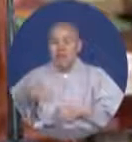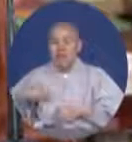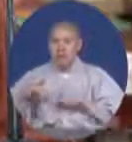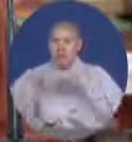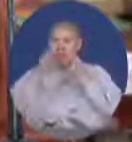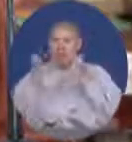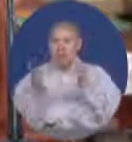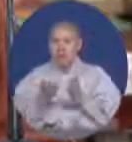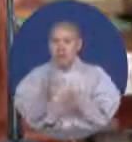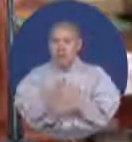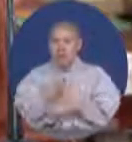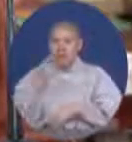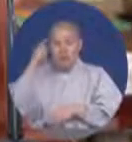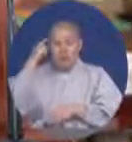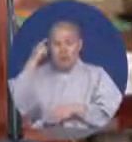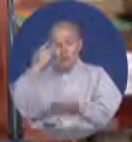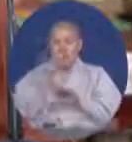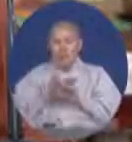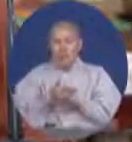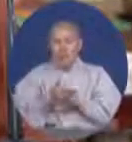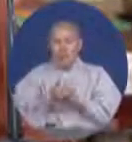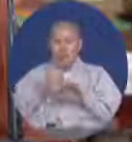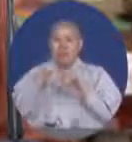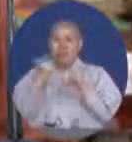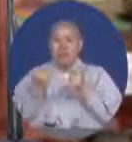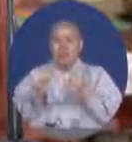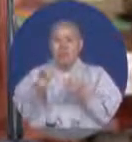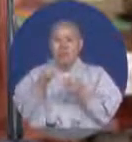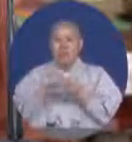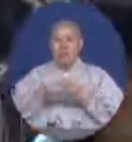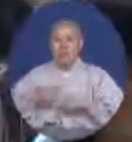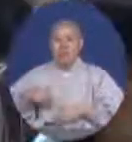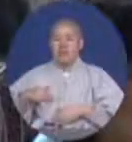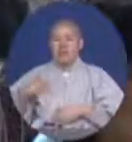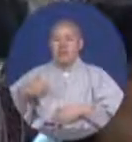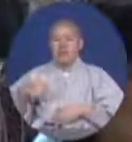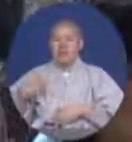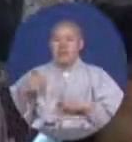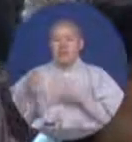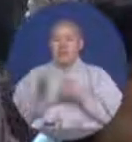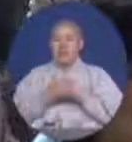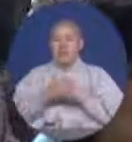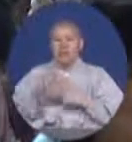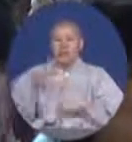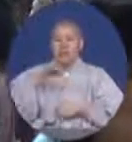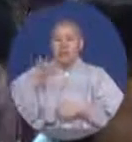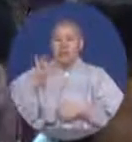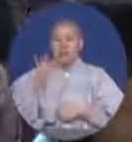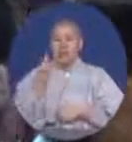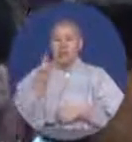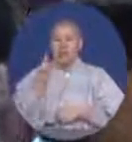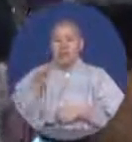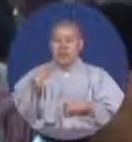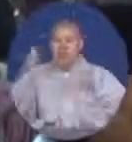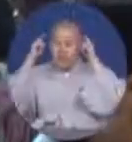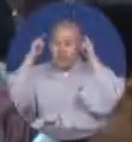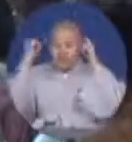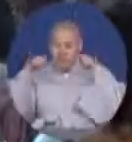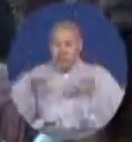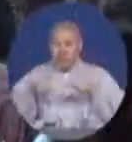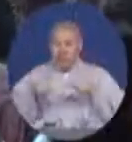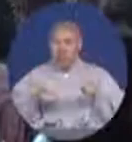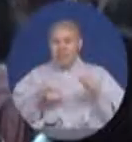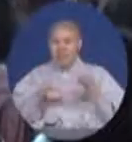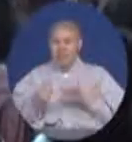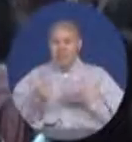모든 만상이 그게 남이 아닌 거라는 걸 모르는 거예요. 이게 치혹이요. 그래서 이거 안 죽을 생각만 하면